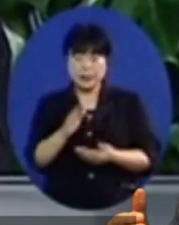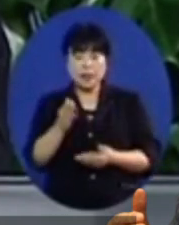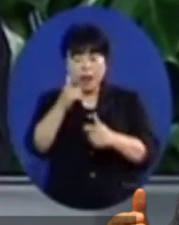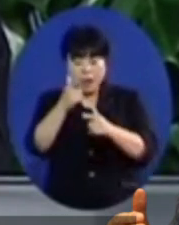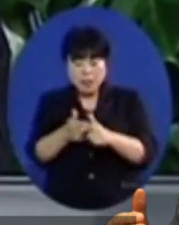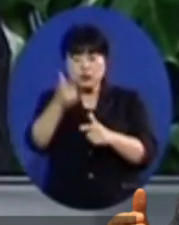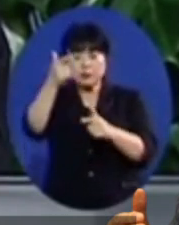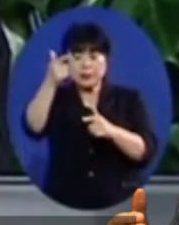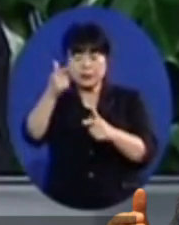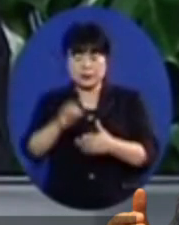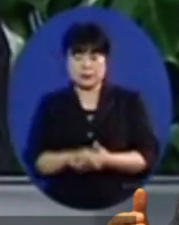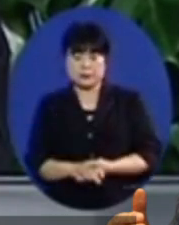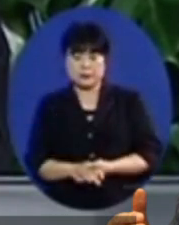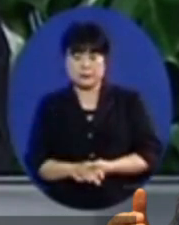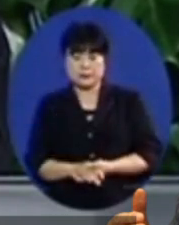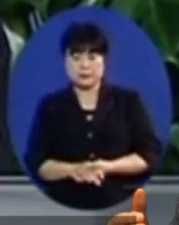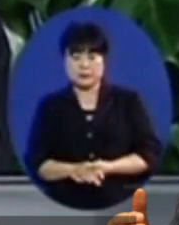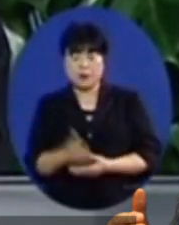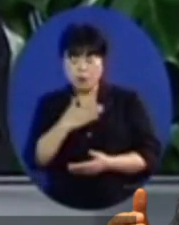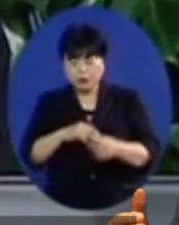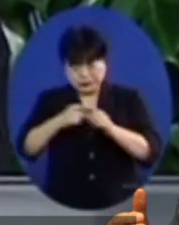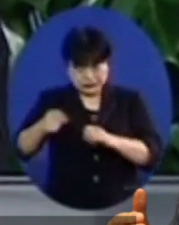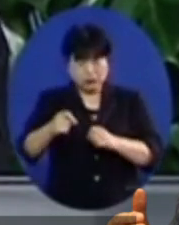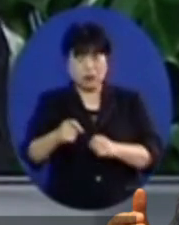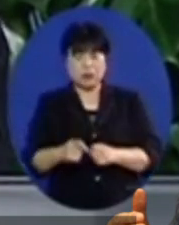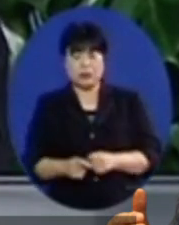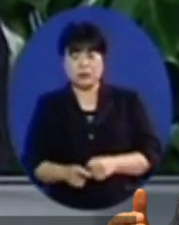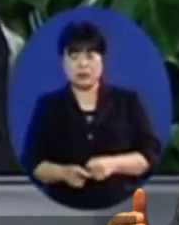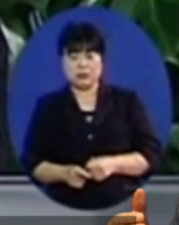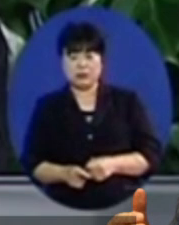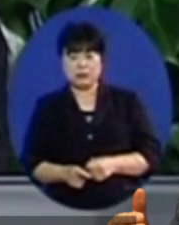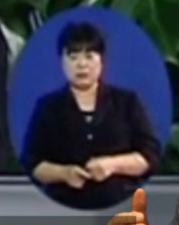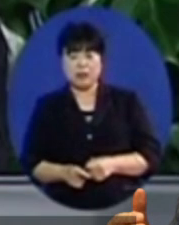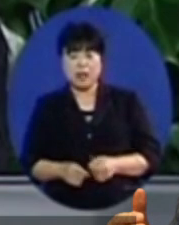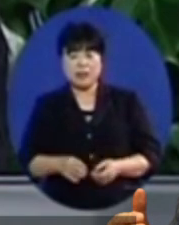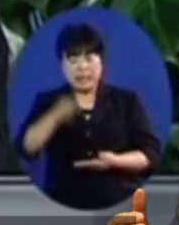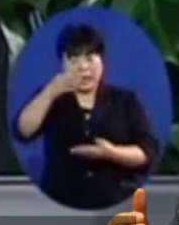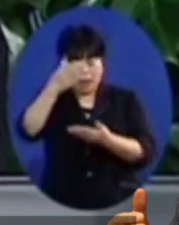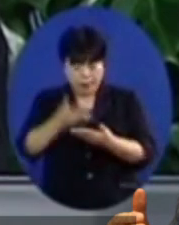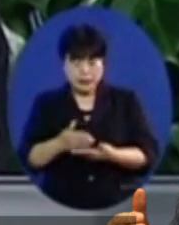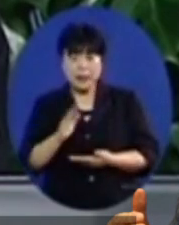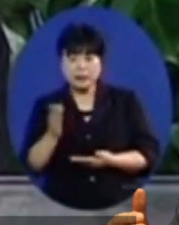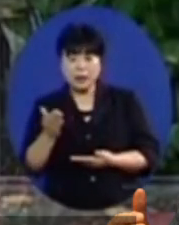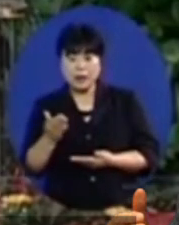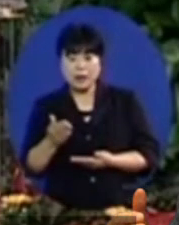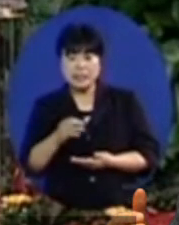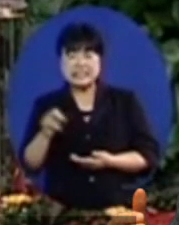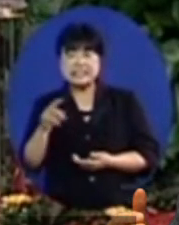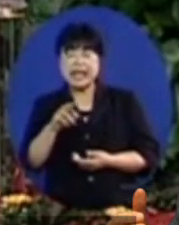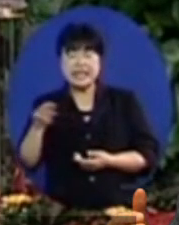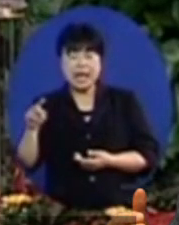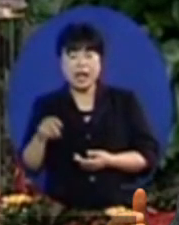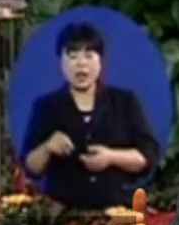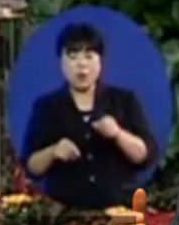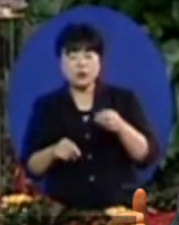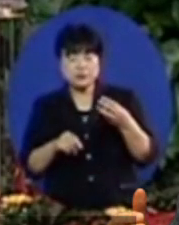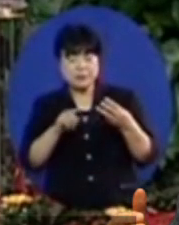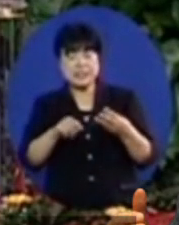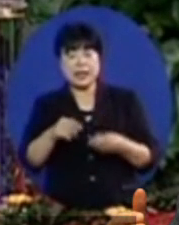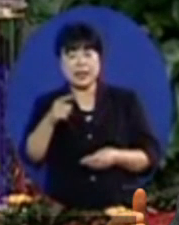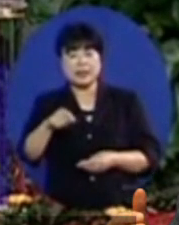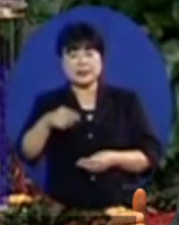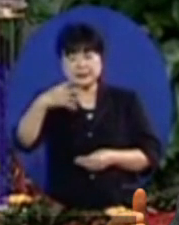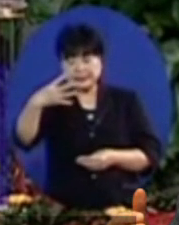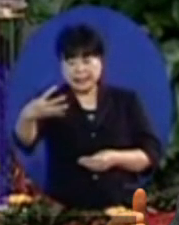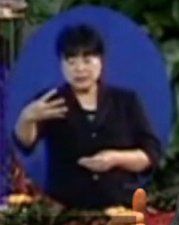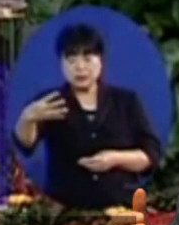예수님의 몸 찢어진 대가를 받아야죠. 이사야 53장 4절에 그는 실로